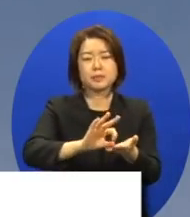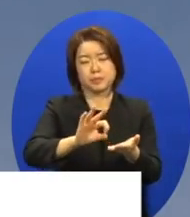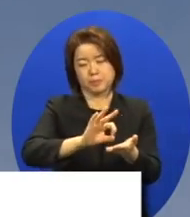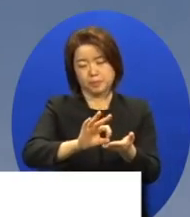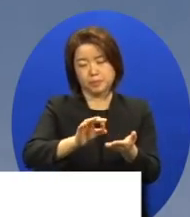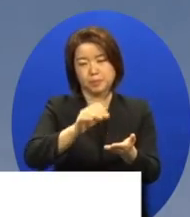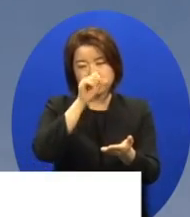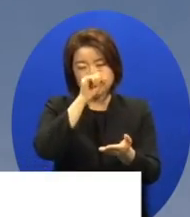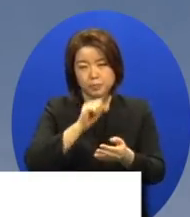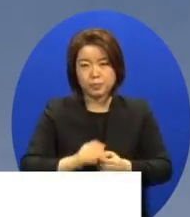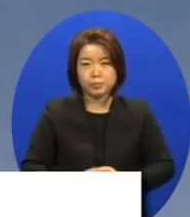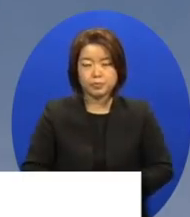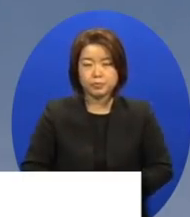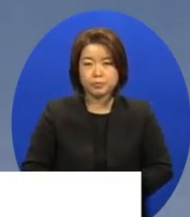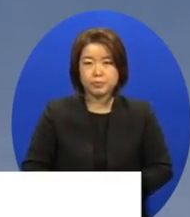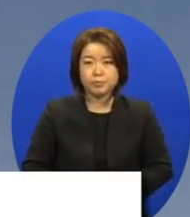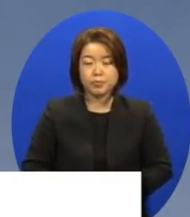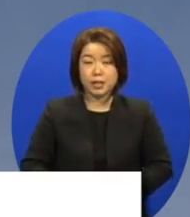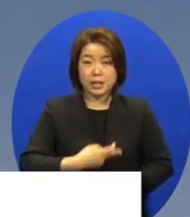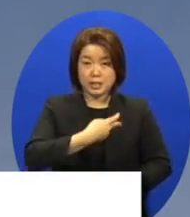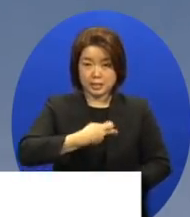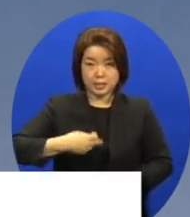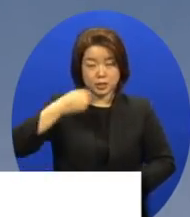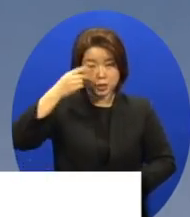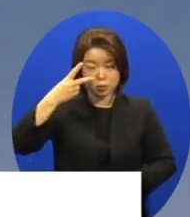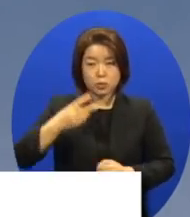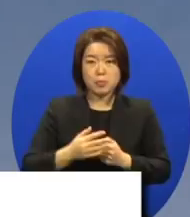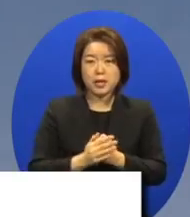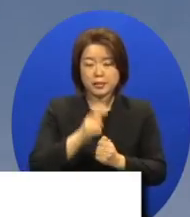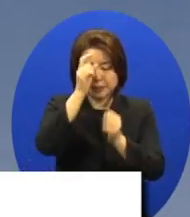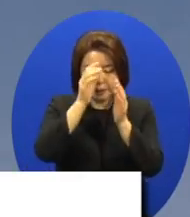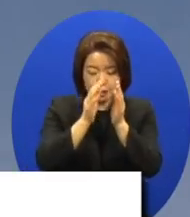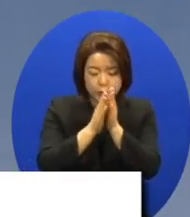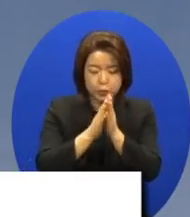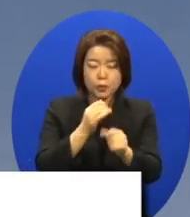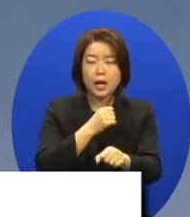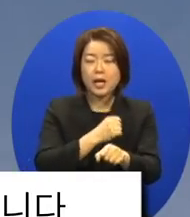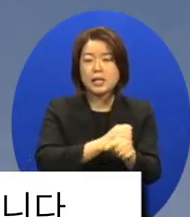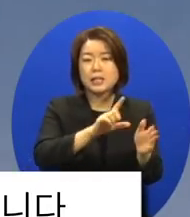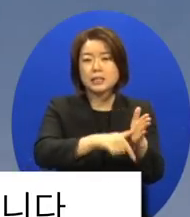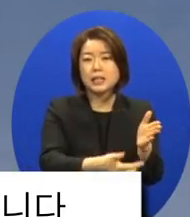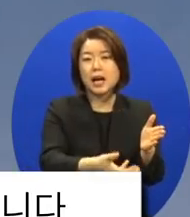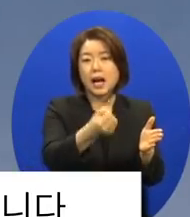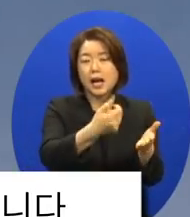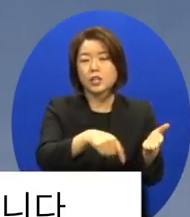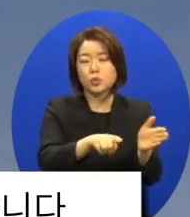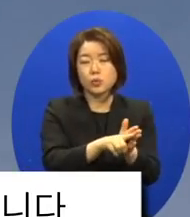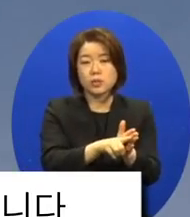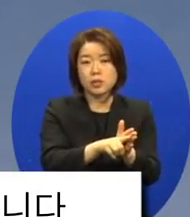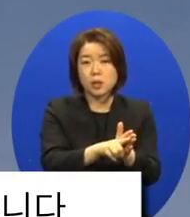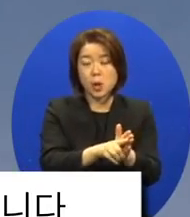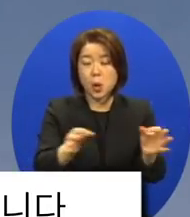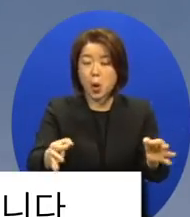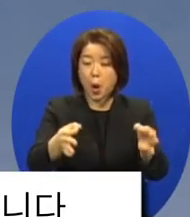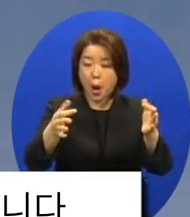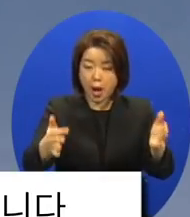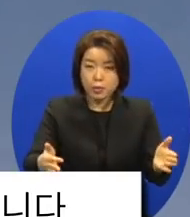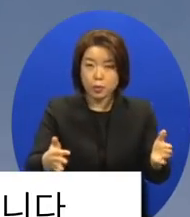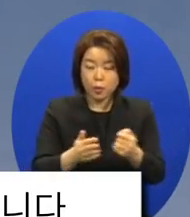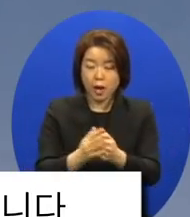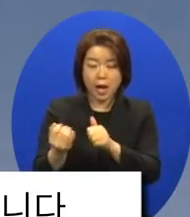겁니다 사도 바울은 기도하는 시간을 갖기 위해서 잠시동안 부부가